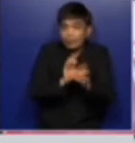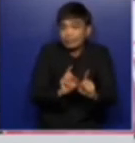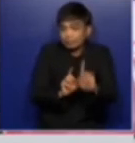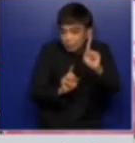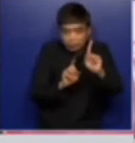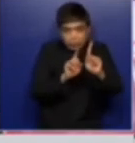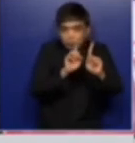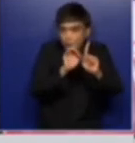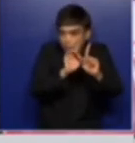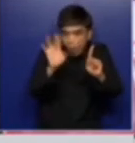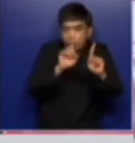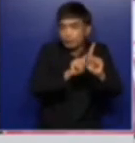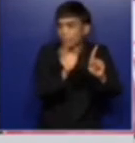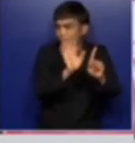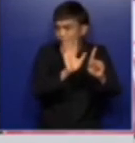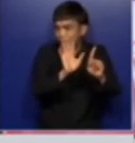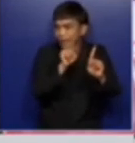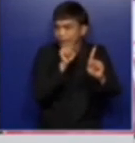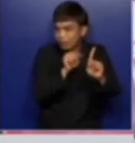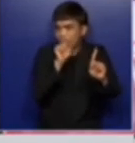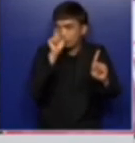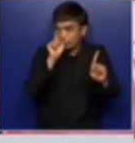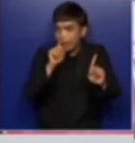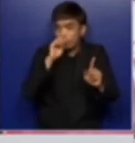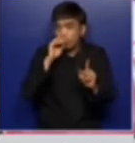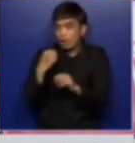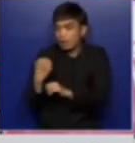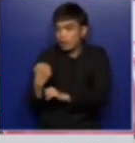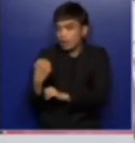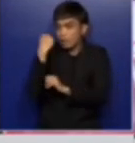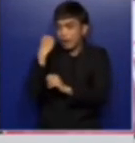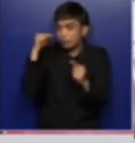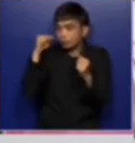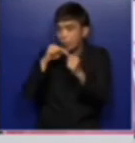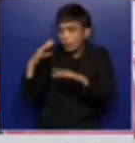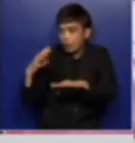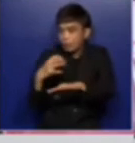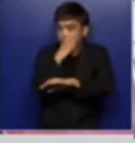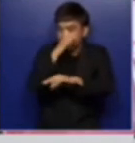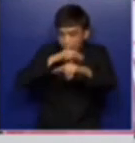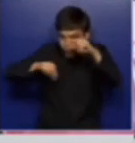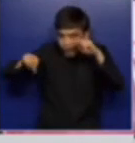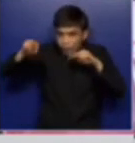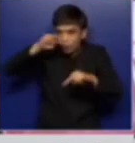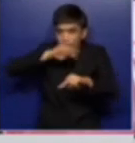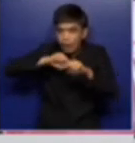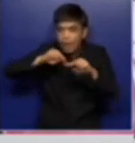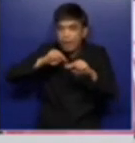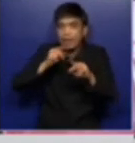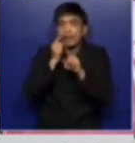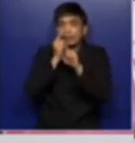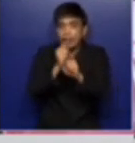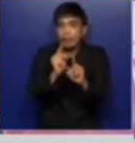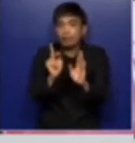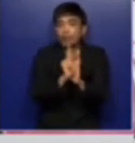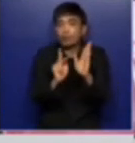การสร้างความเชื่อมั่นประเทศทางด้านการเมืองการปกครองตามระบอบประชาธิปไ